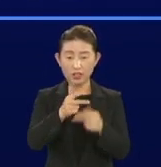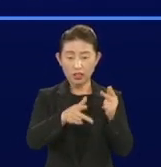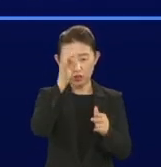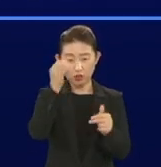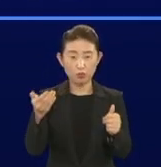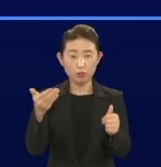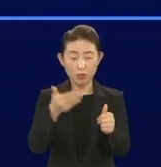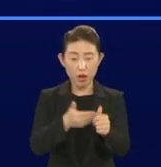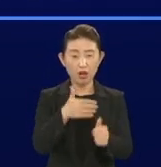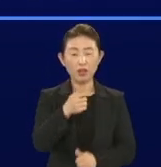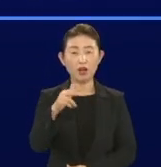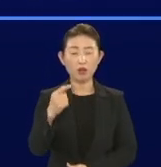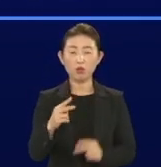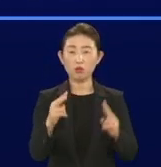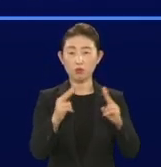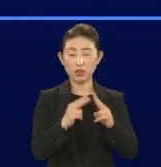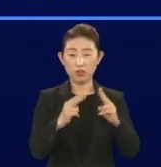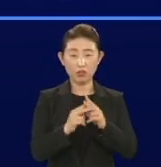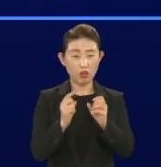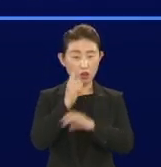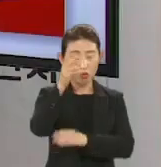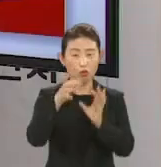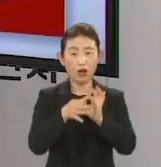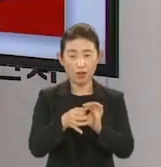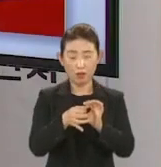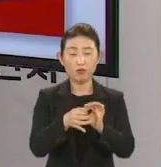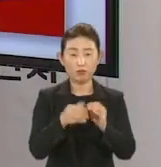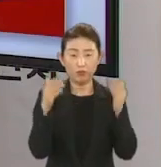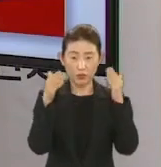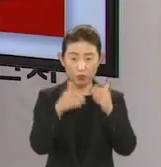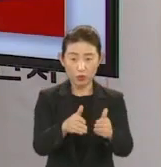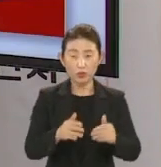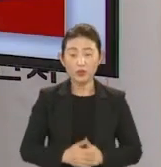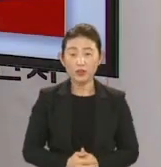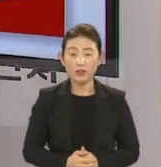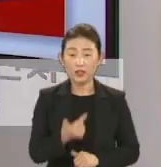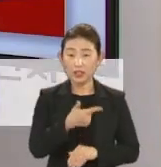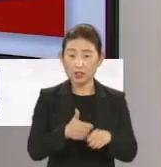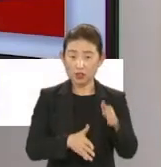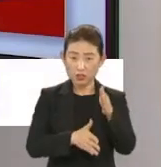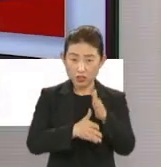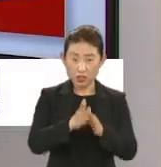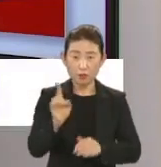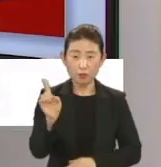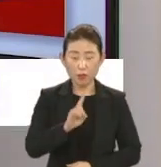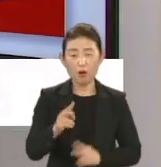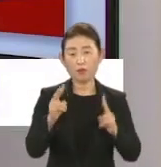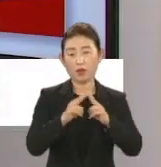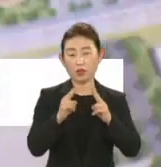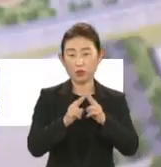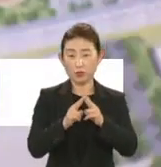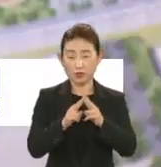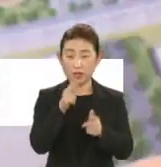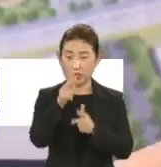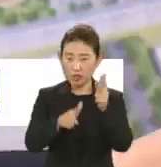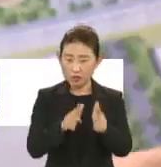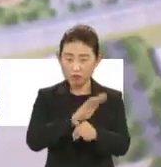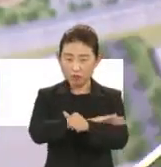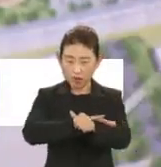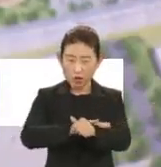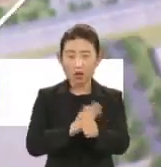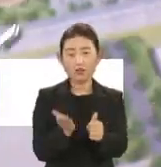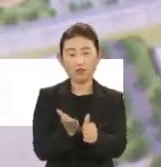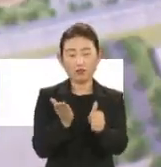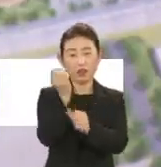반도체, 항공우주산업 거점으로 조성됩니다. 대전시는 시의 미래 전략 산업인 반도체 산업 육성에 초석이